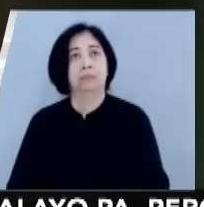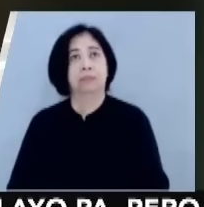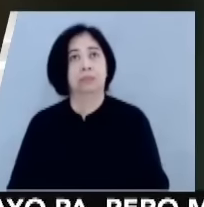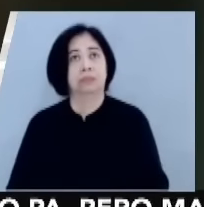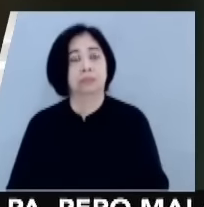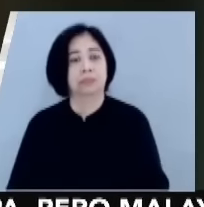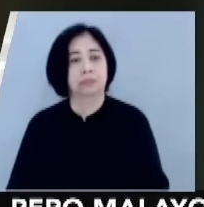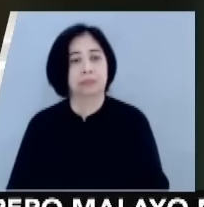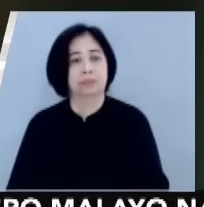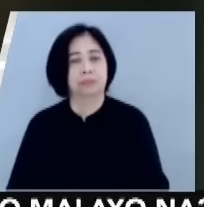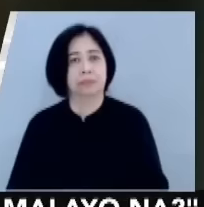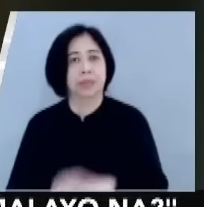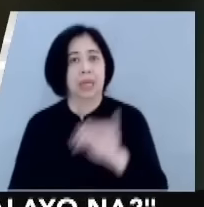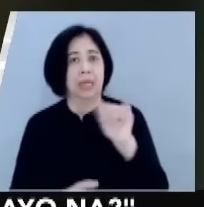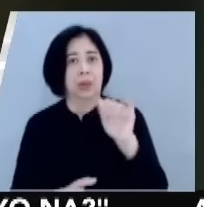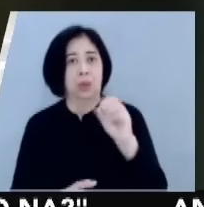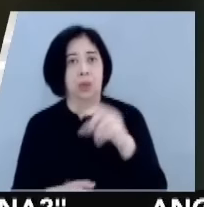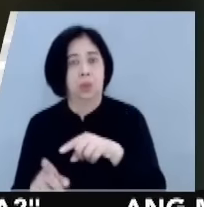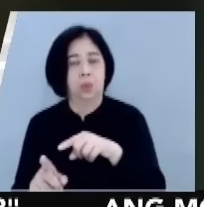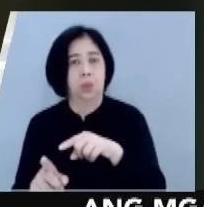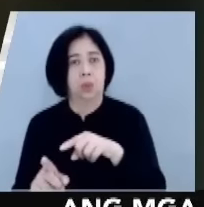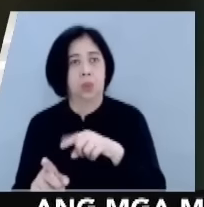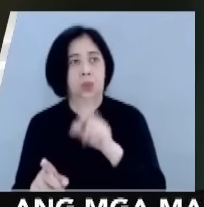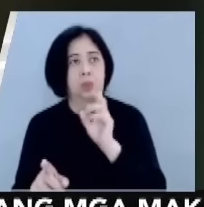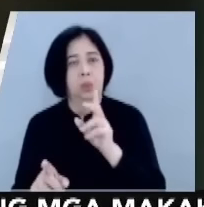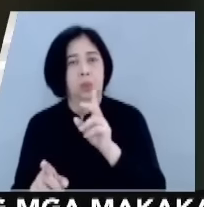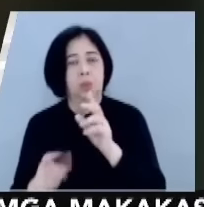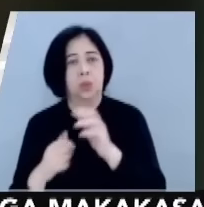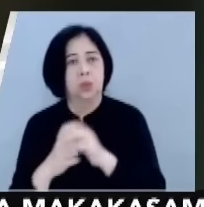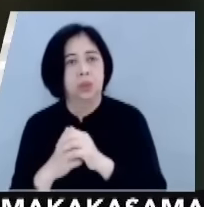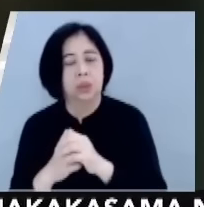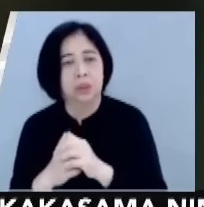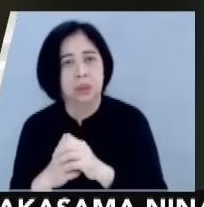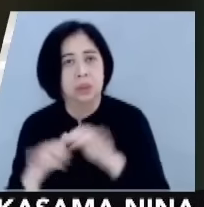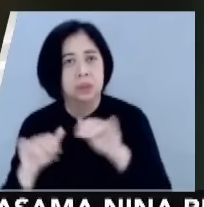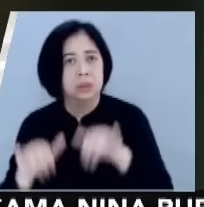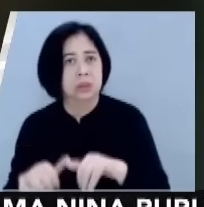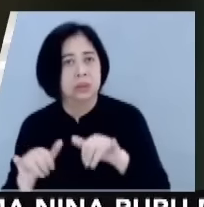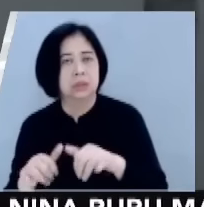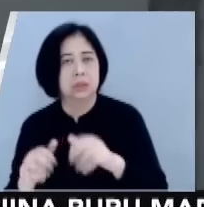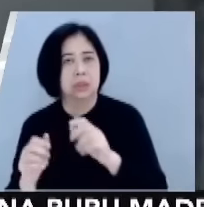Yao leave, she will leave, and then if Yao Yao stay here, you will stay here too.